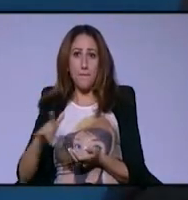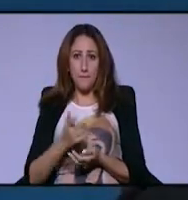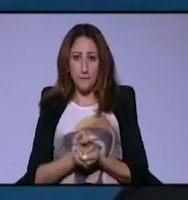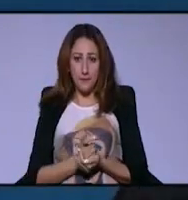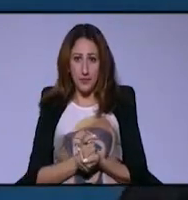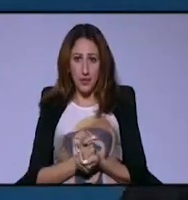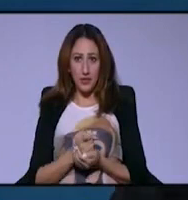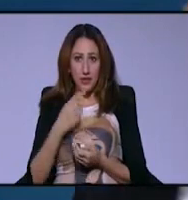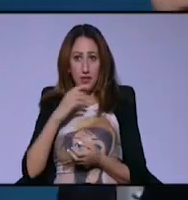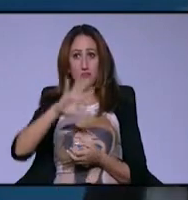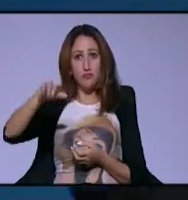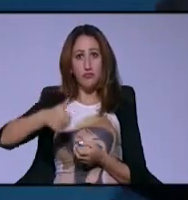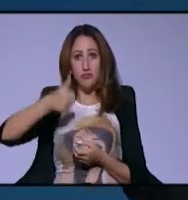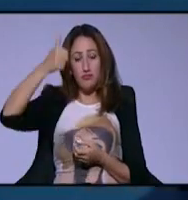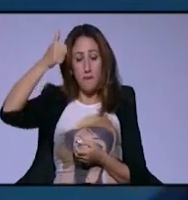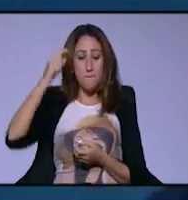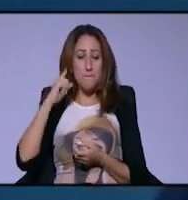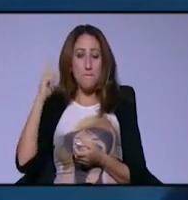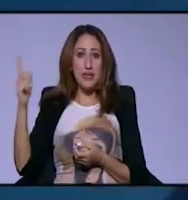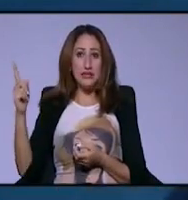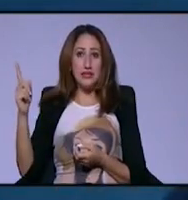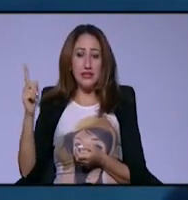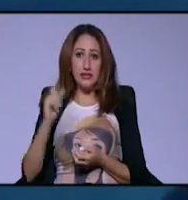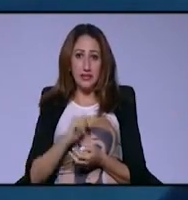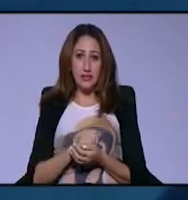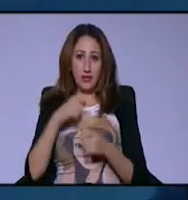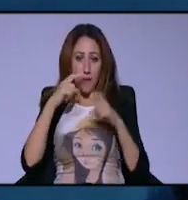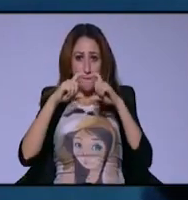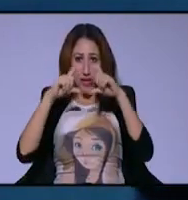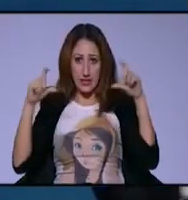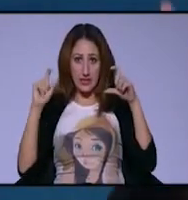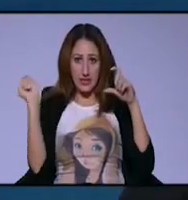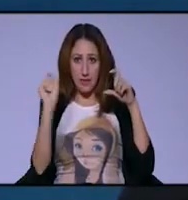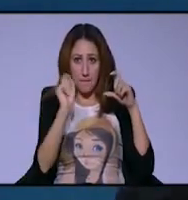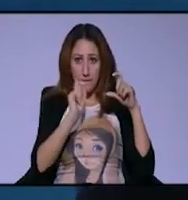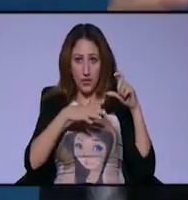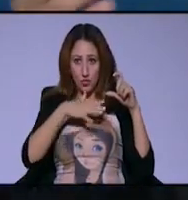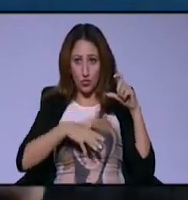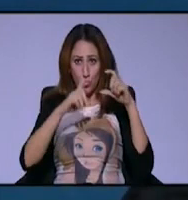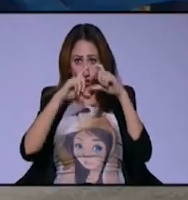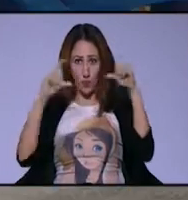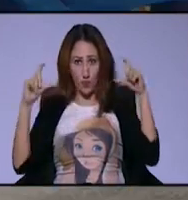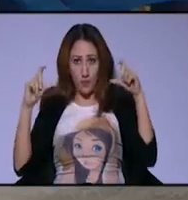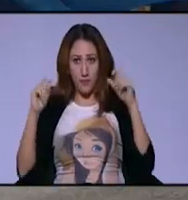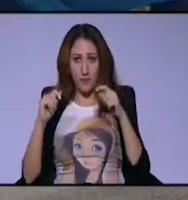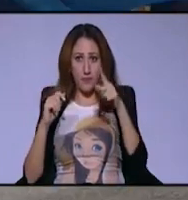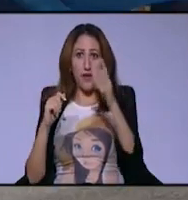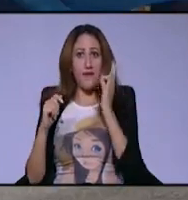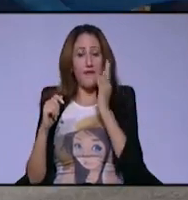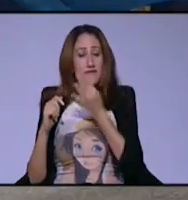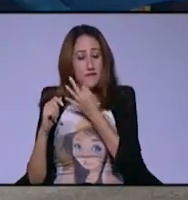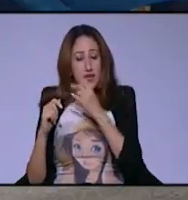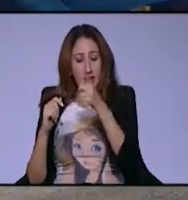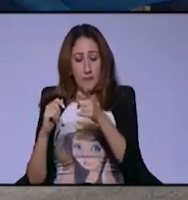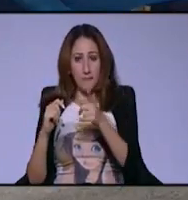قيمة المدينة المنورة، مما جاءت الإشارة إليه في الحديث الآخر الذي هو محور الحديث وعنوان الفيلم والمروي في